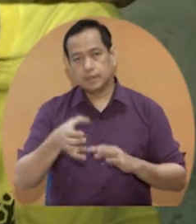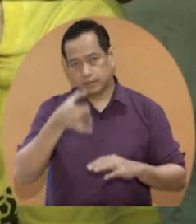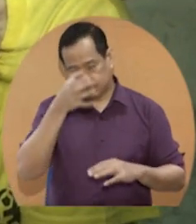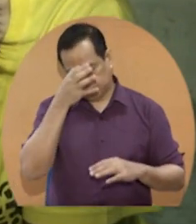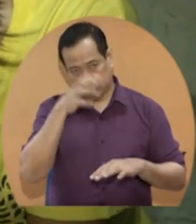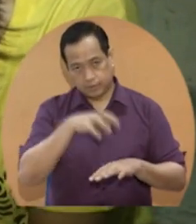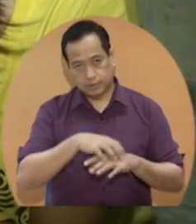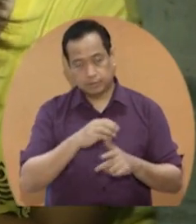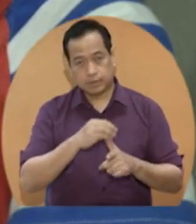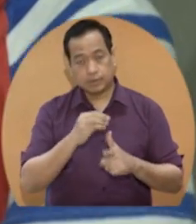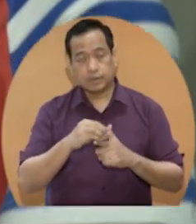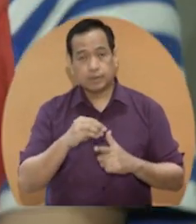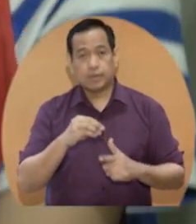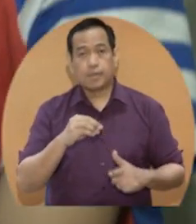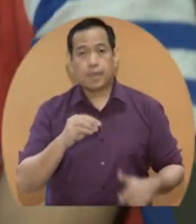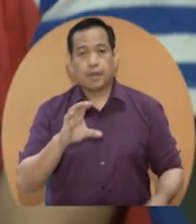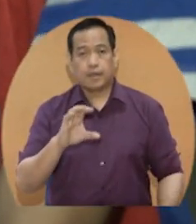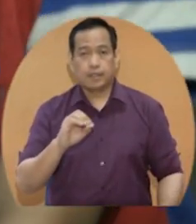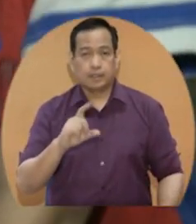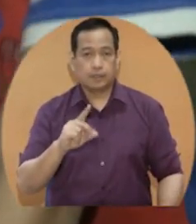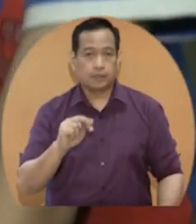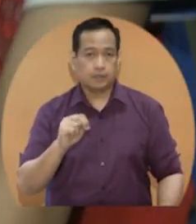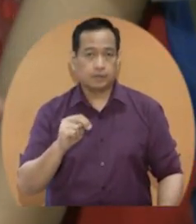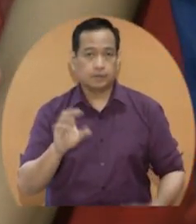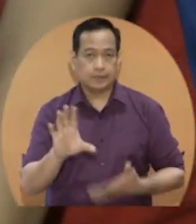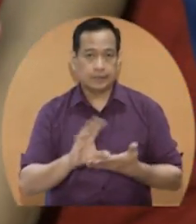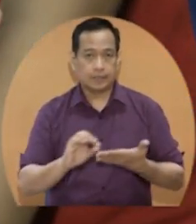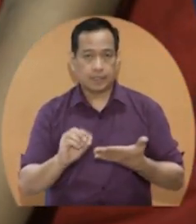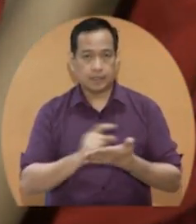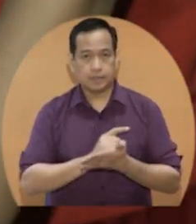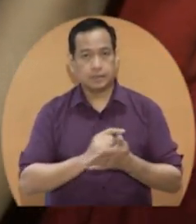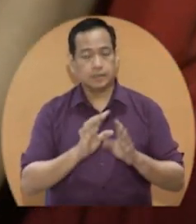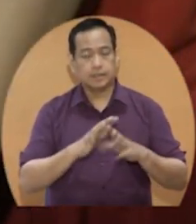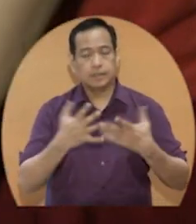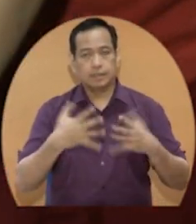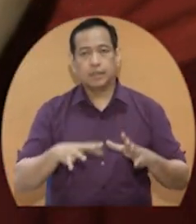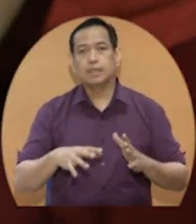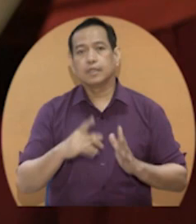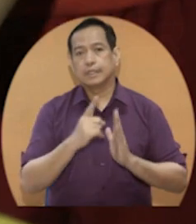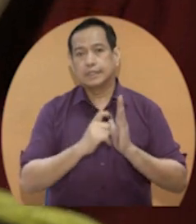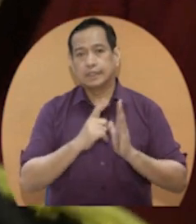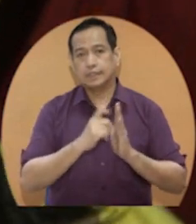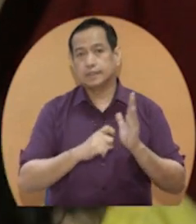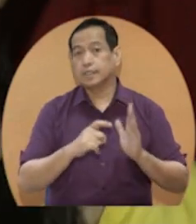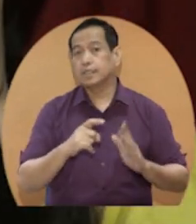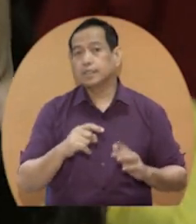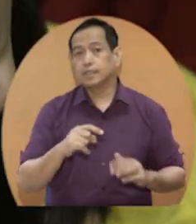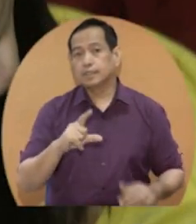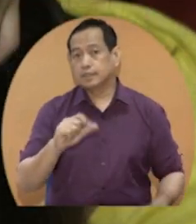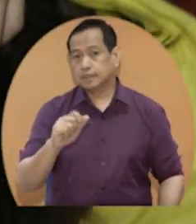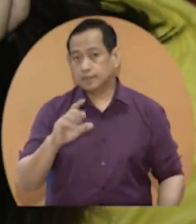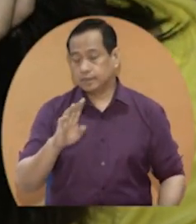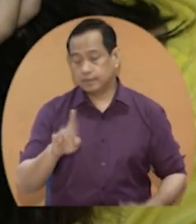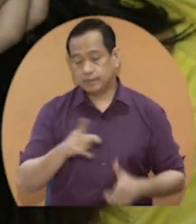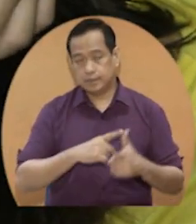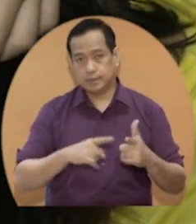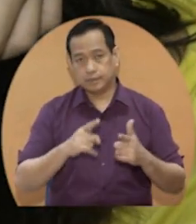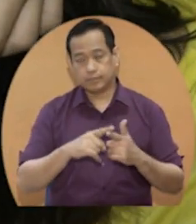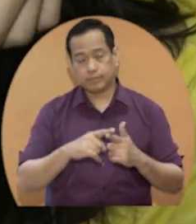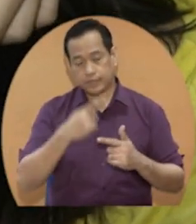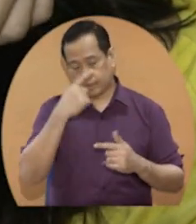or colon cancer. Hindi pa nagagawa ang iba pang mga test ni Cristaline dahil wala pa silang